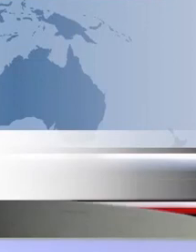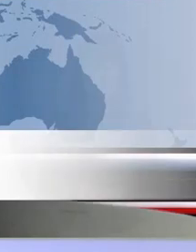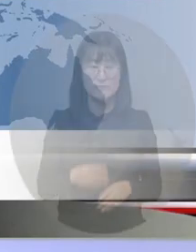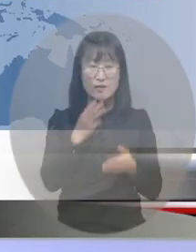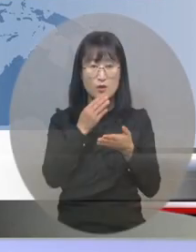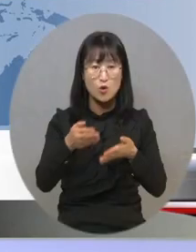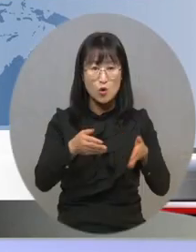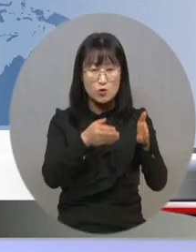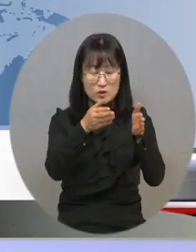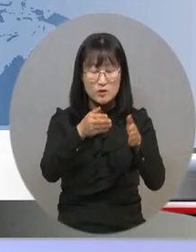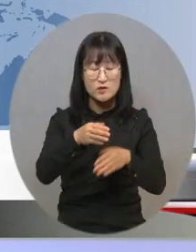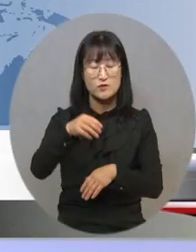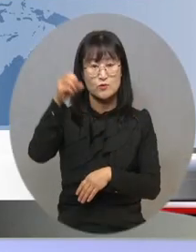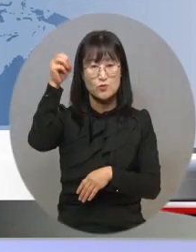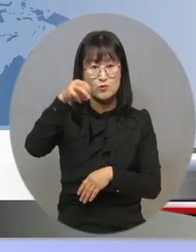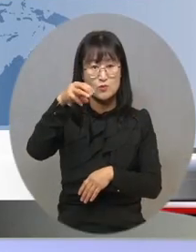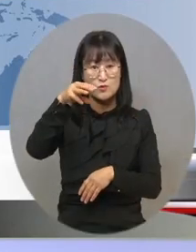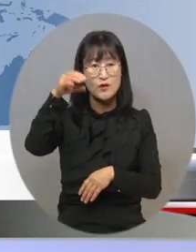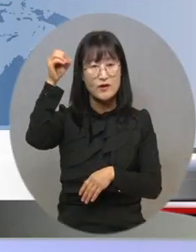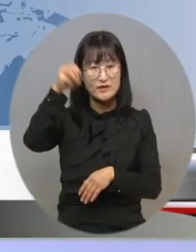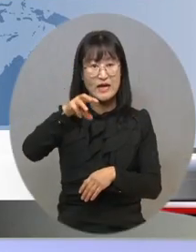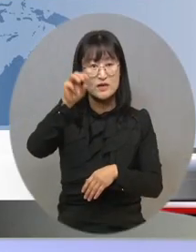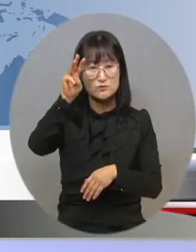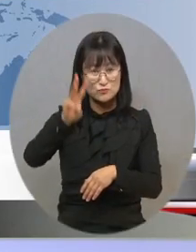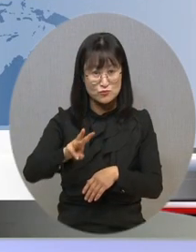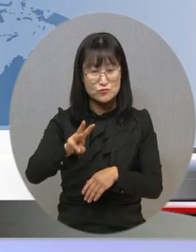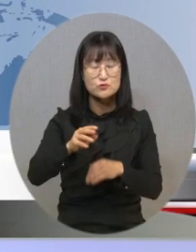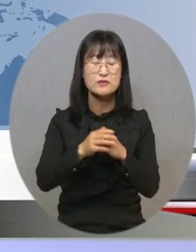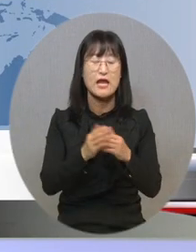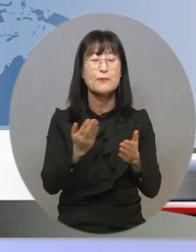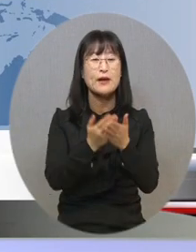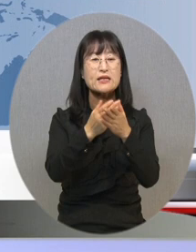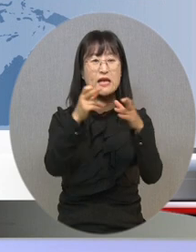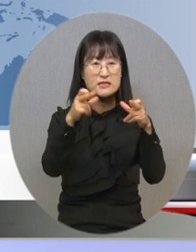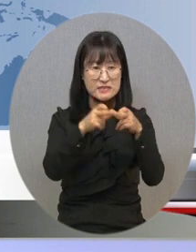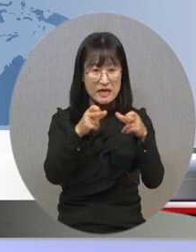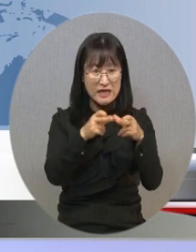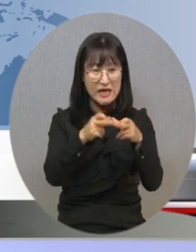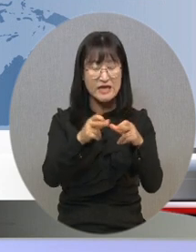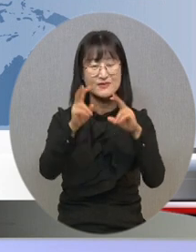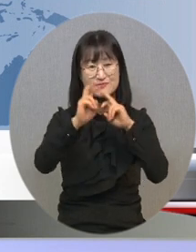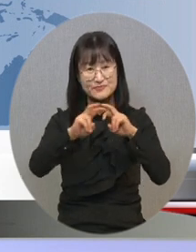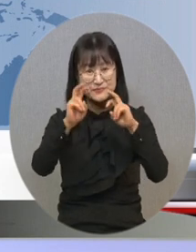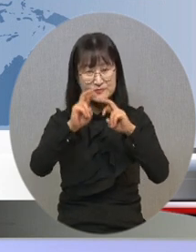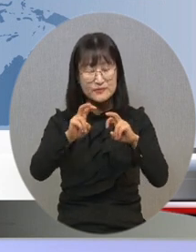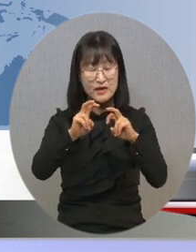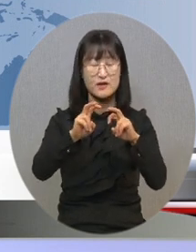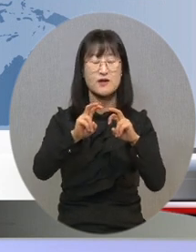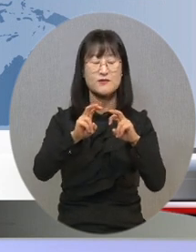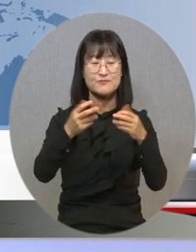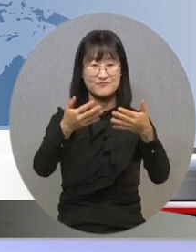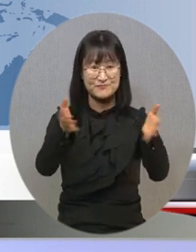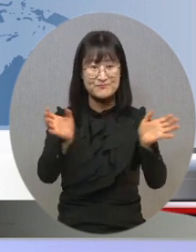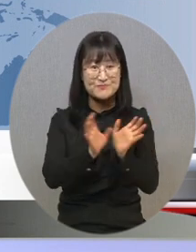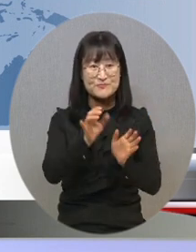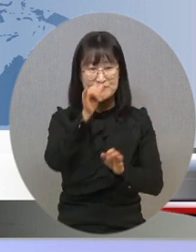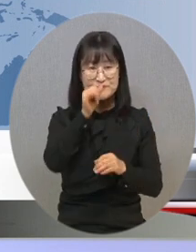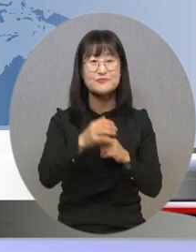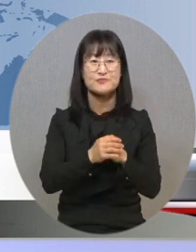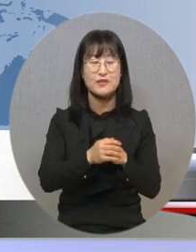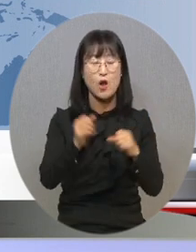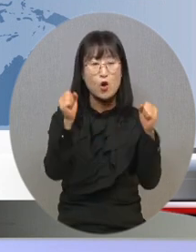경기도 양주시에는 발달장애인 음악가들로 구성된 드림투 앙상블이 있는데요. 한 해를 마무리하는